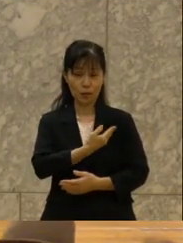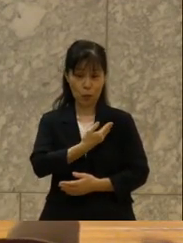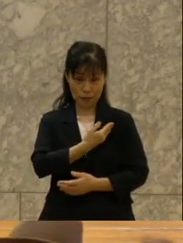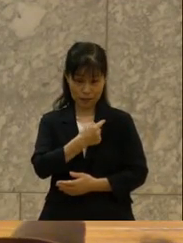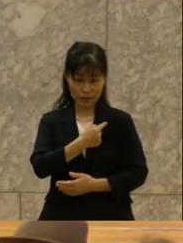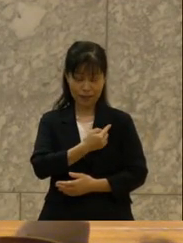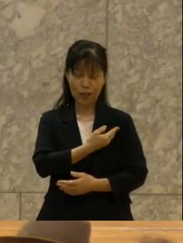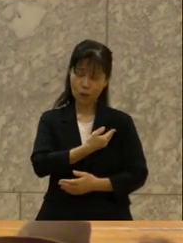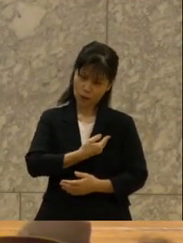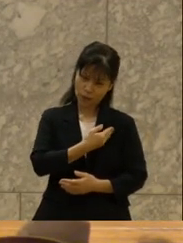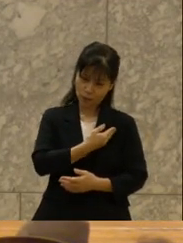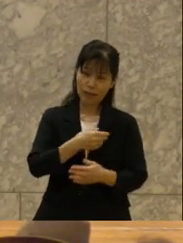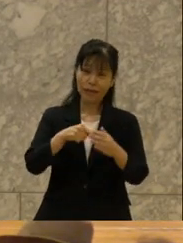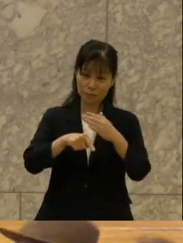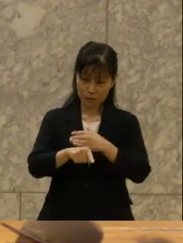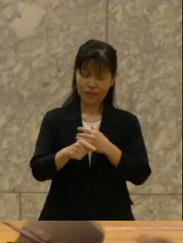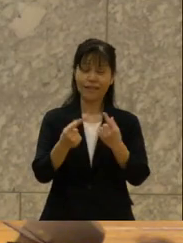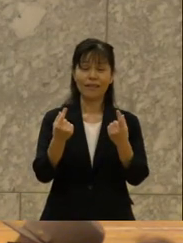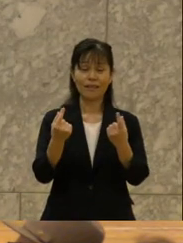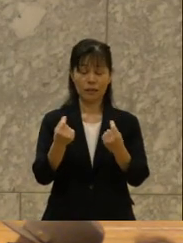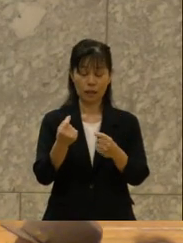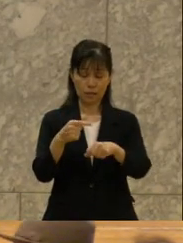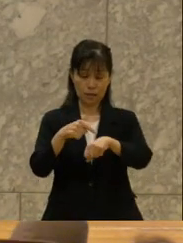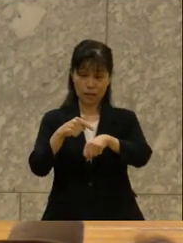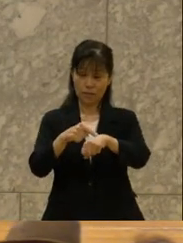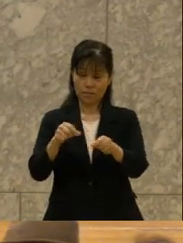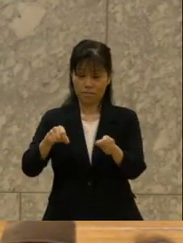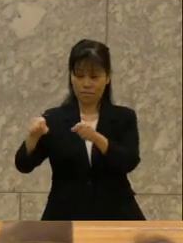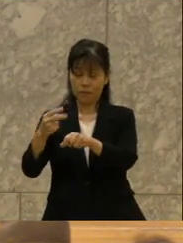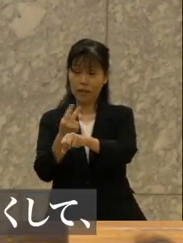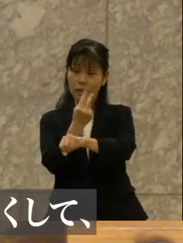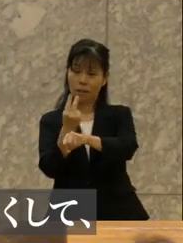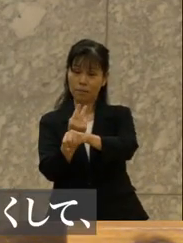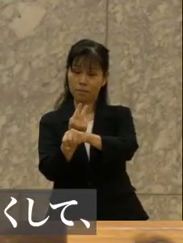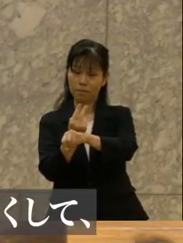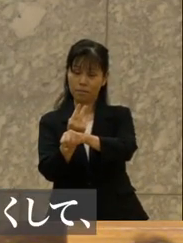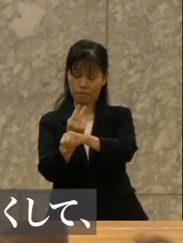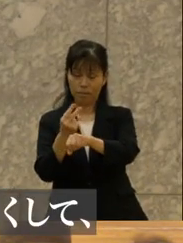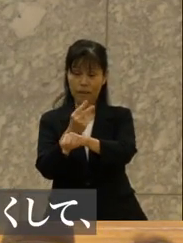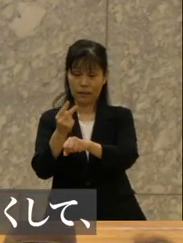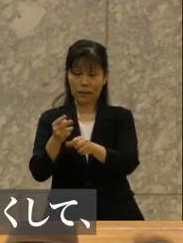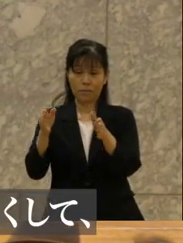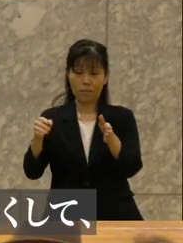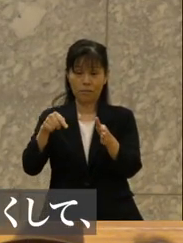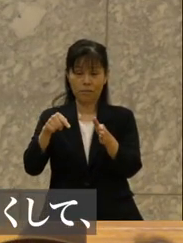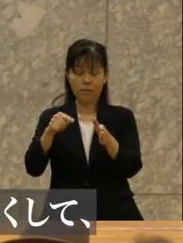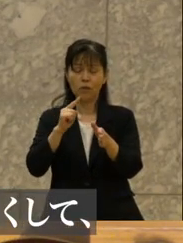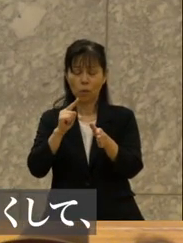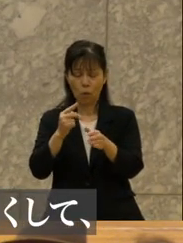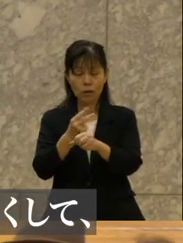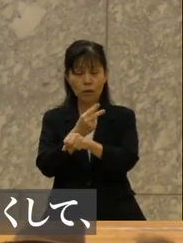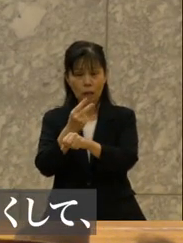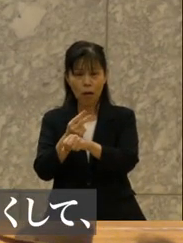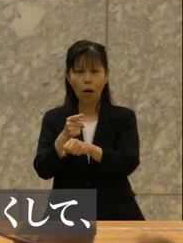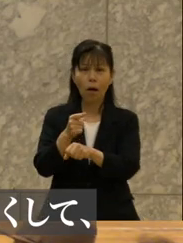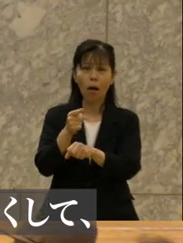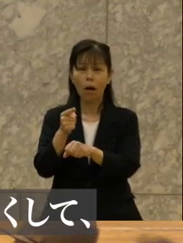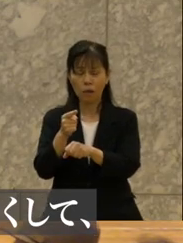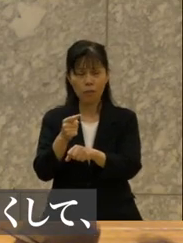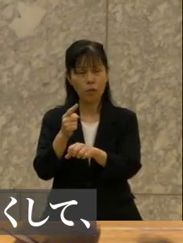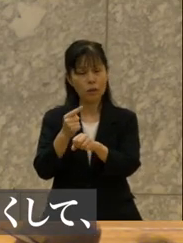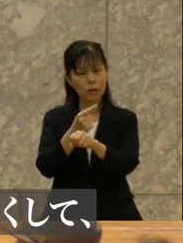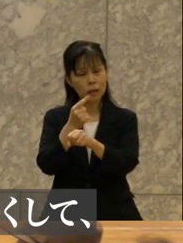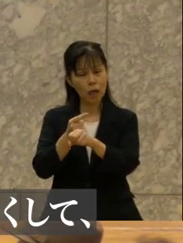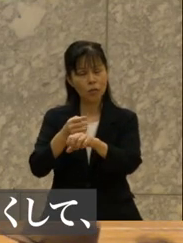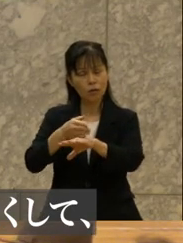と仕方ないという感じで2時間はどう過ごされたんですか2時間と言ってももう言ってる間に1時間ちょっと